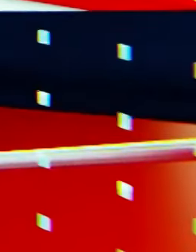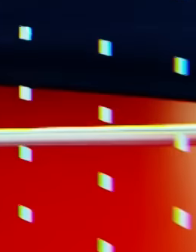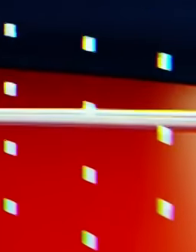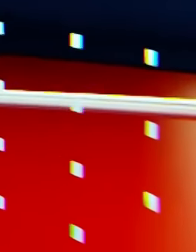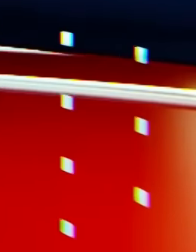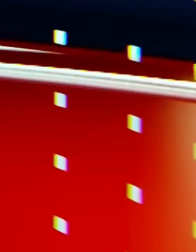wracamy